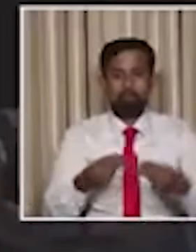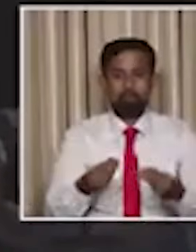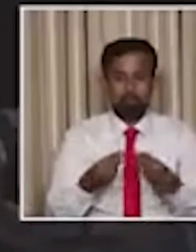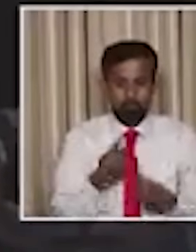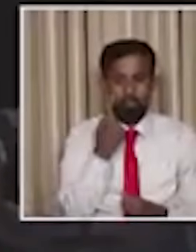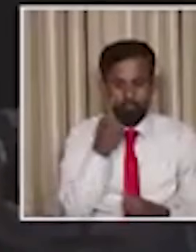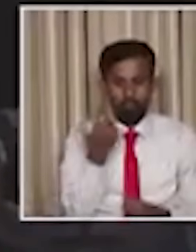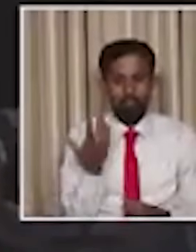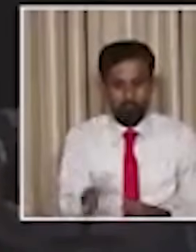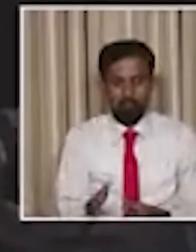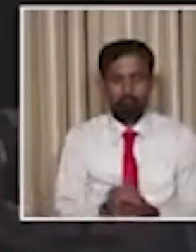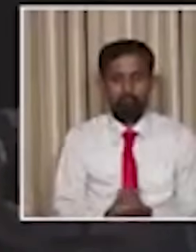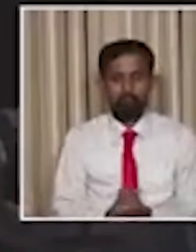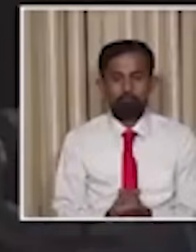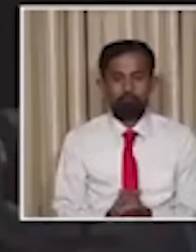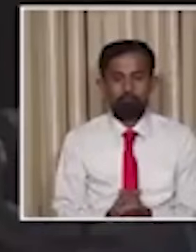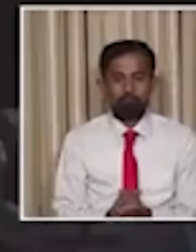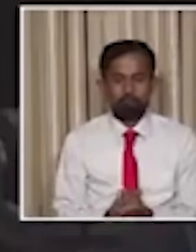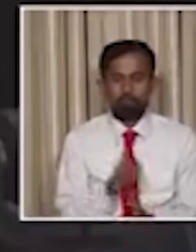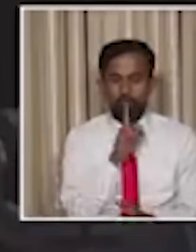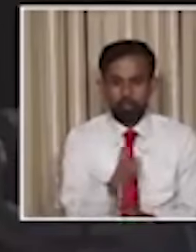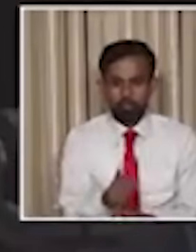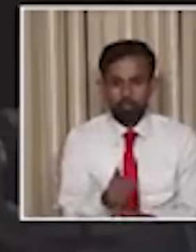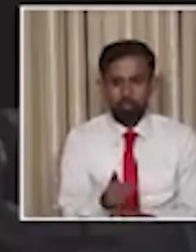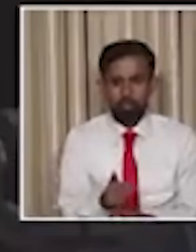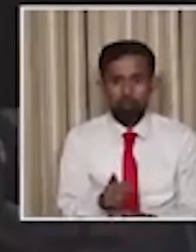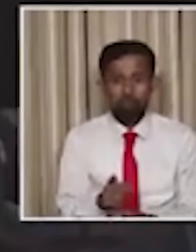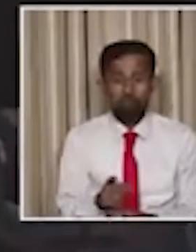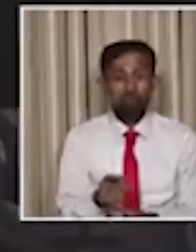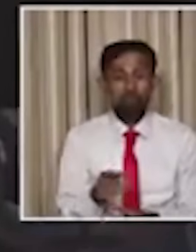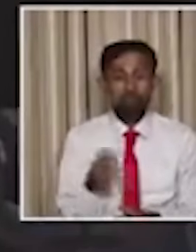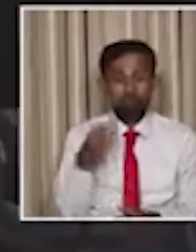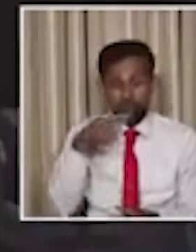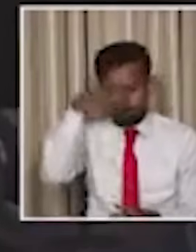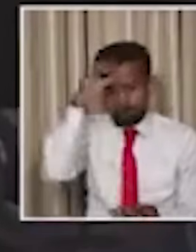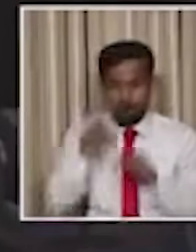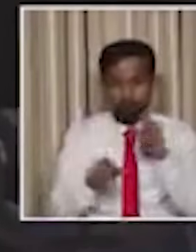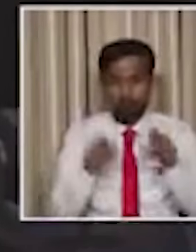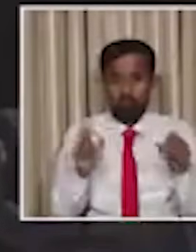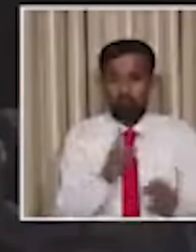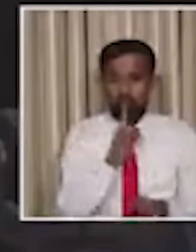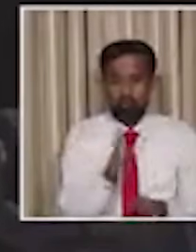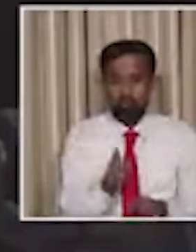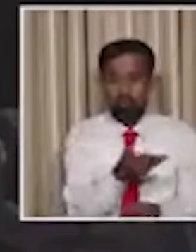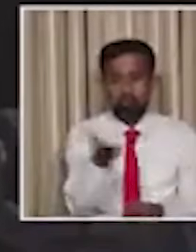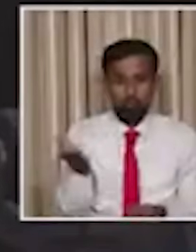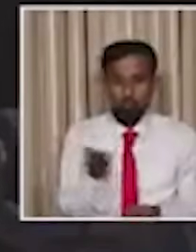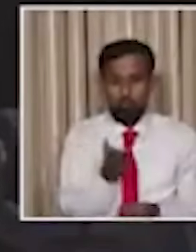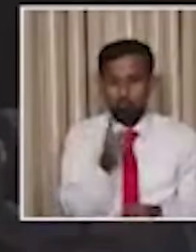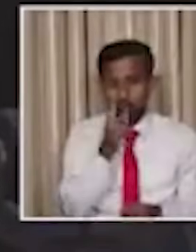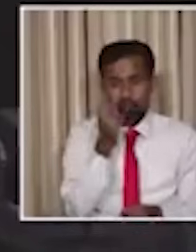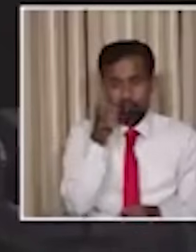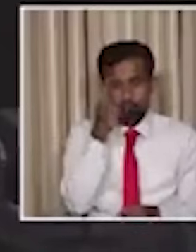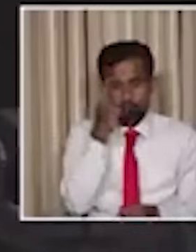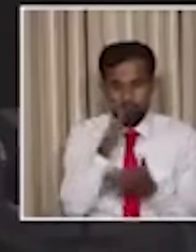இந்த சிங்கள சமூகத்திடம் நான் ஒன்றை மிகவும் வினயமாக நான் வேண்டிக் கொள்ள விரும்புகிறேன். நீங்கள் ஒன்றை நிதானமாக சிந்தியுங்கள்.